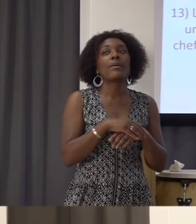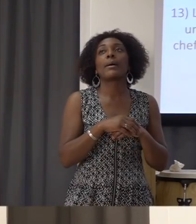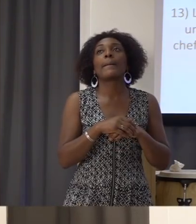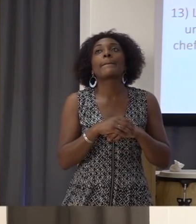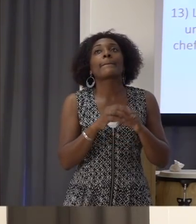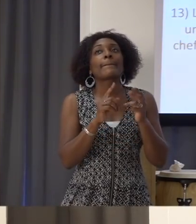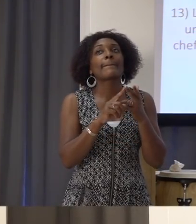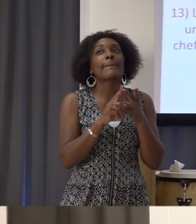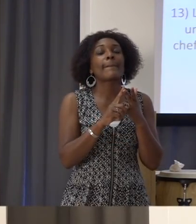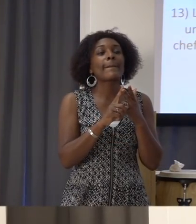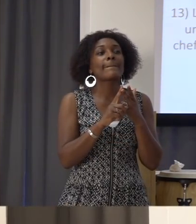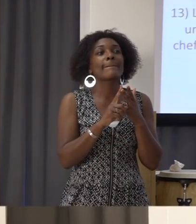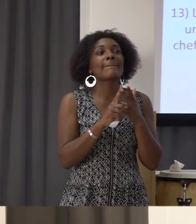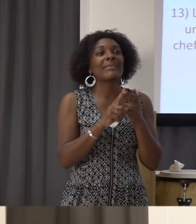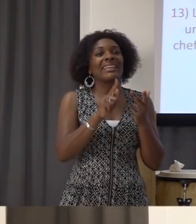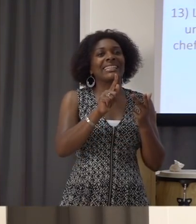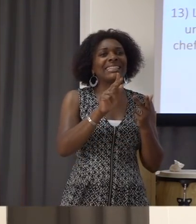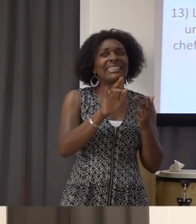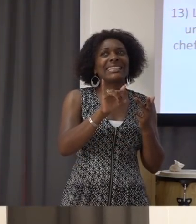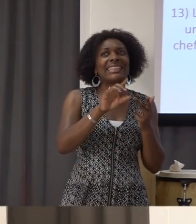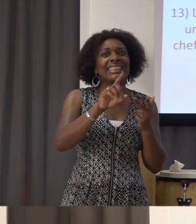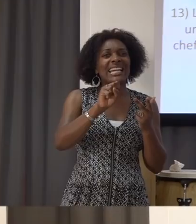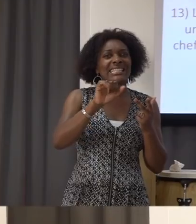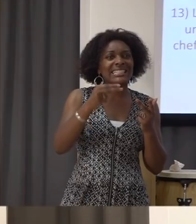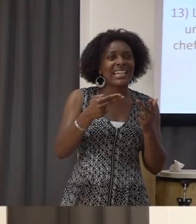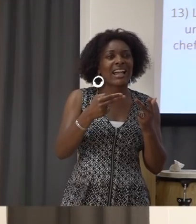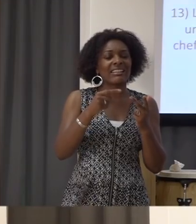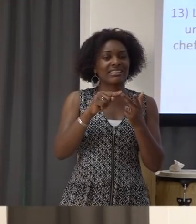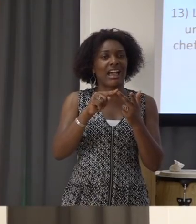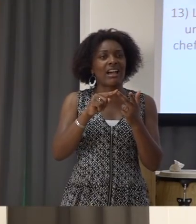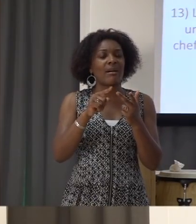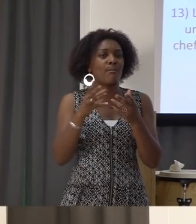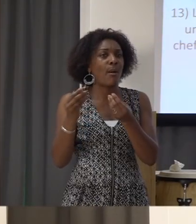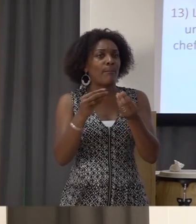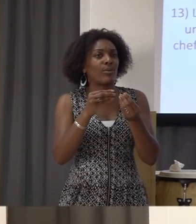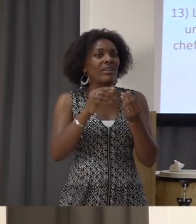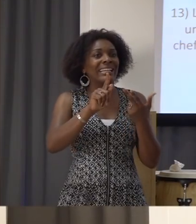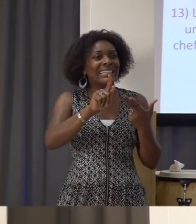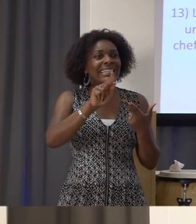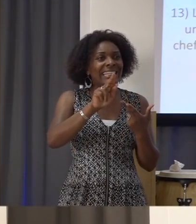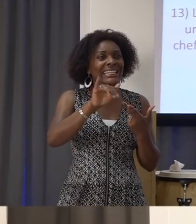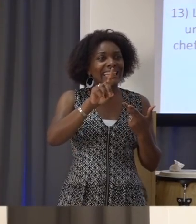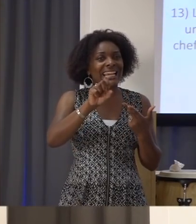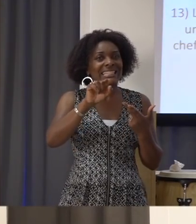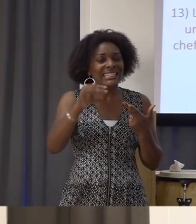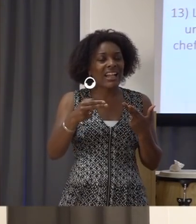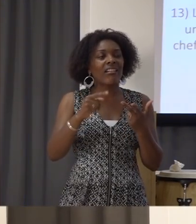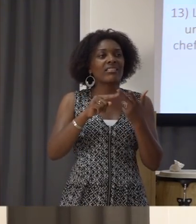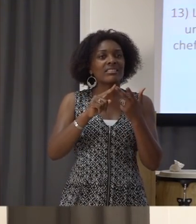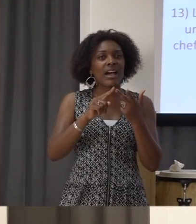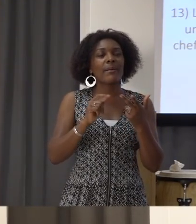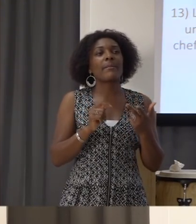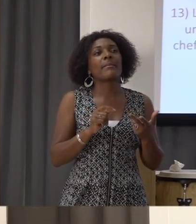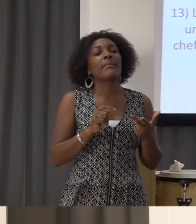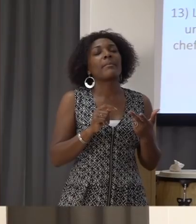infertile, improductive. Même si le chrétien arrive à rentrer dans son Canaan, il